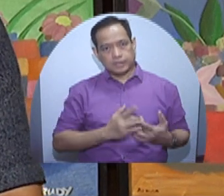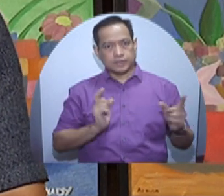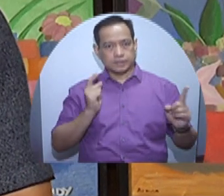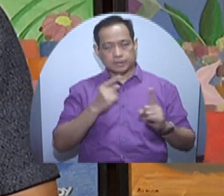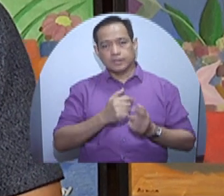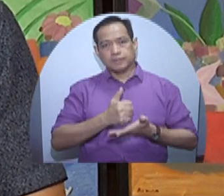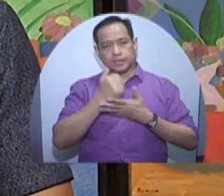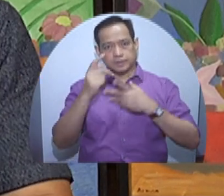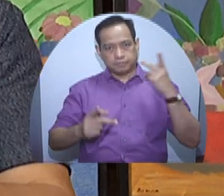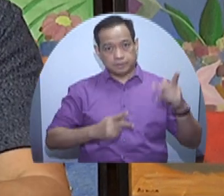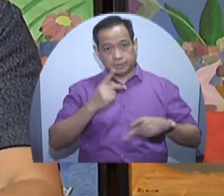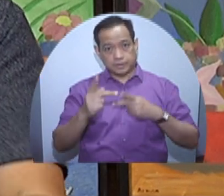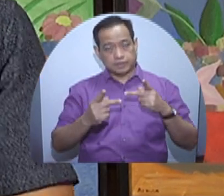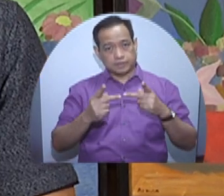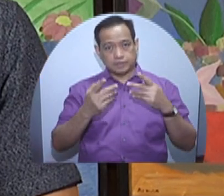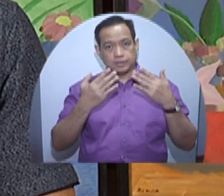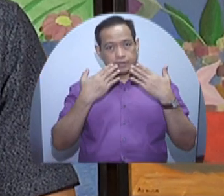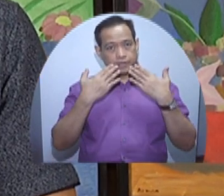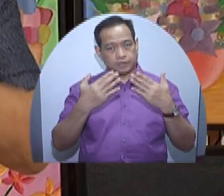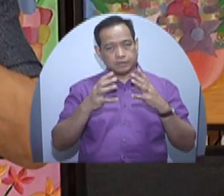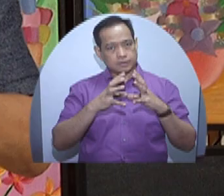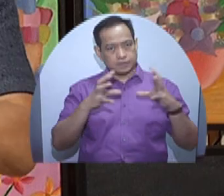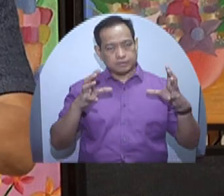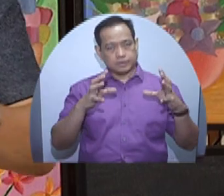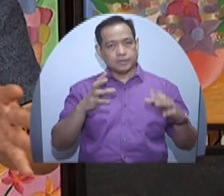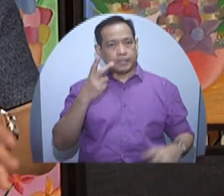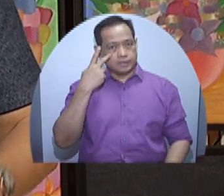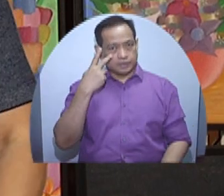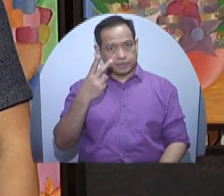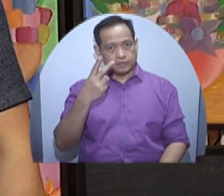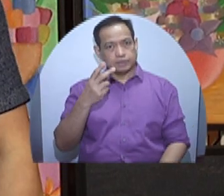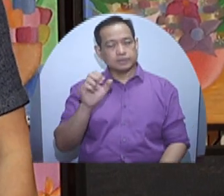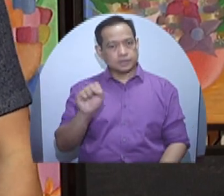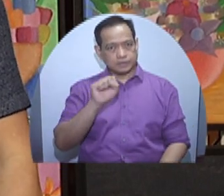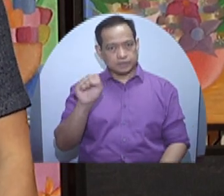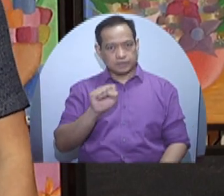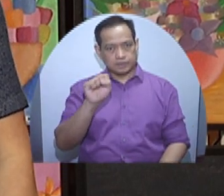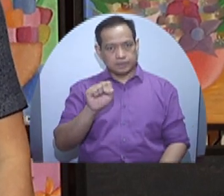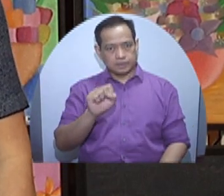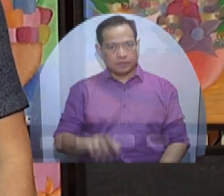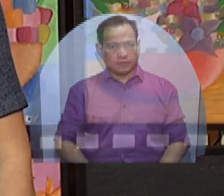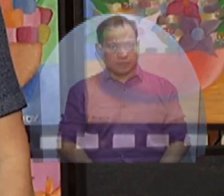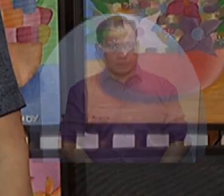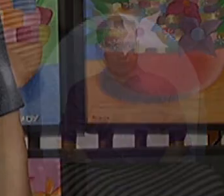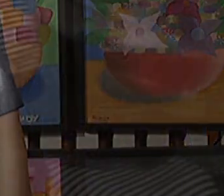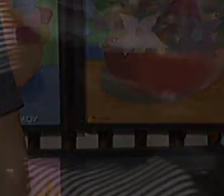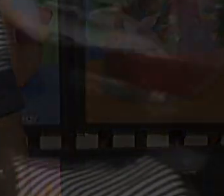ang diwa ng pagtulong sa kapwa. Maraming salamat at magkita tayo sa Sabado.